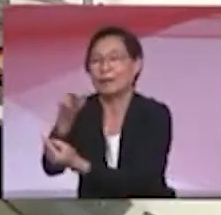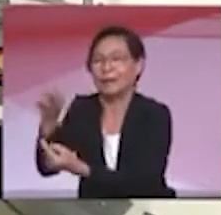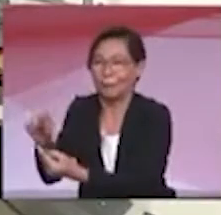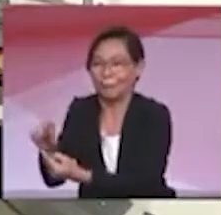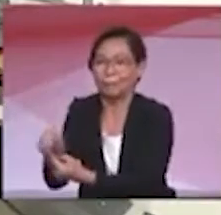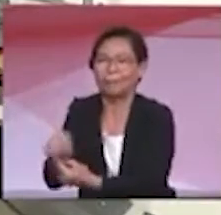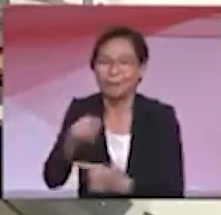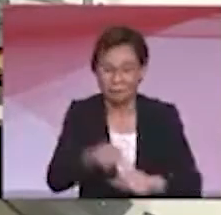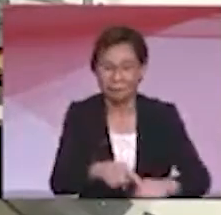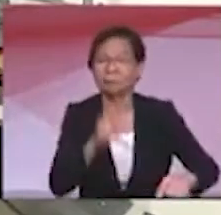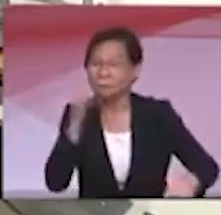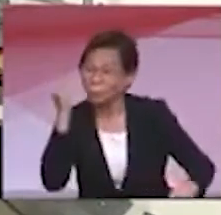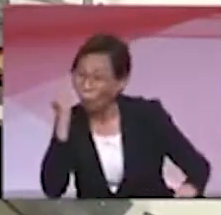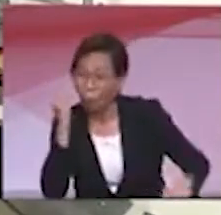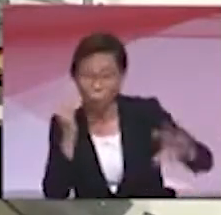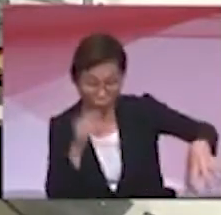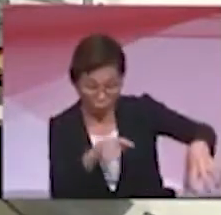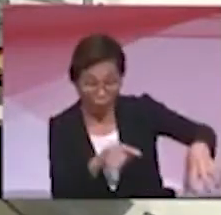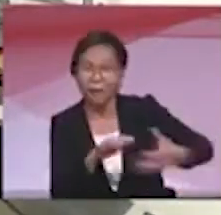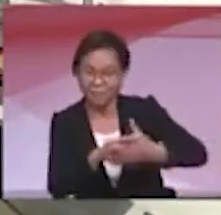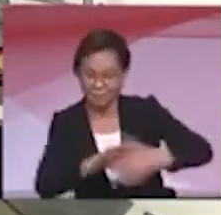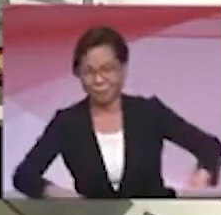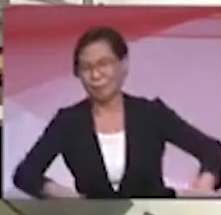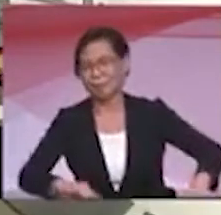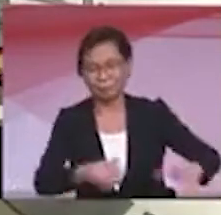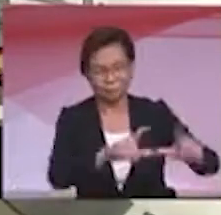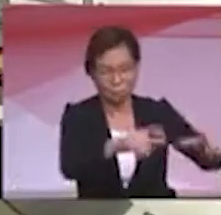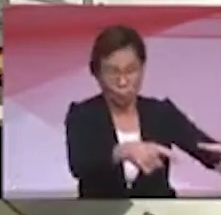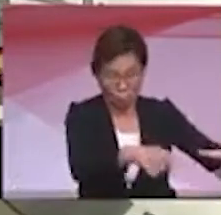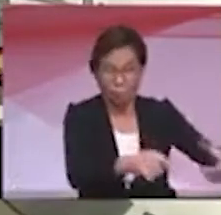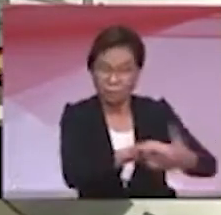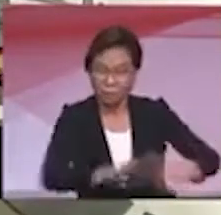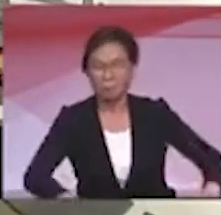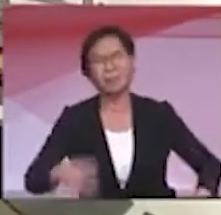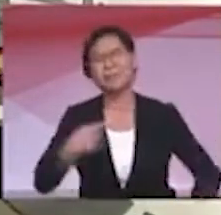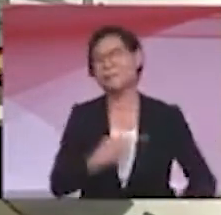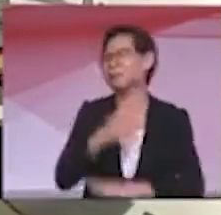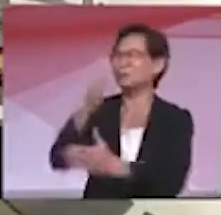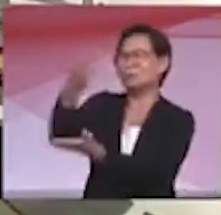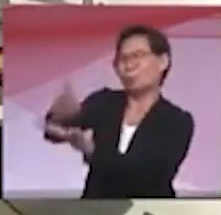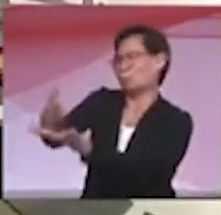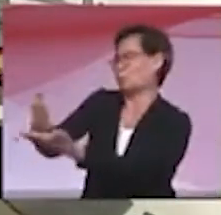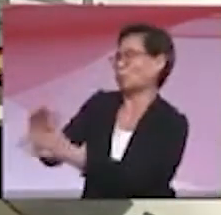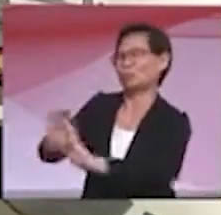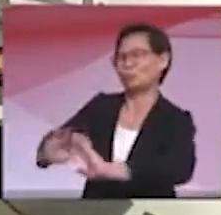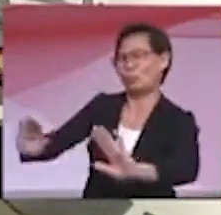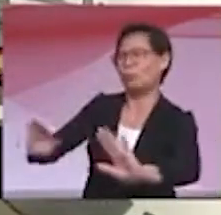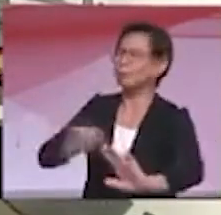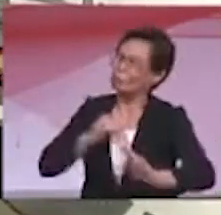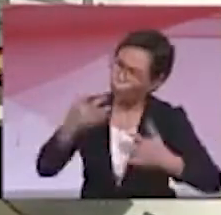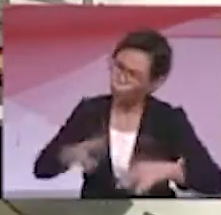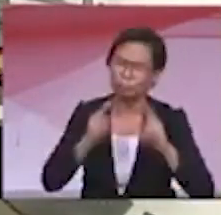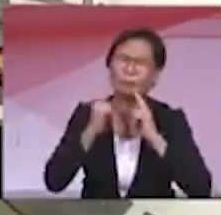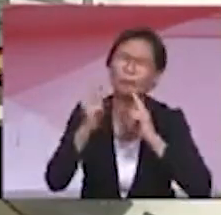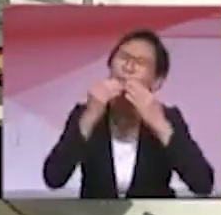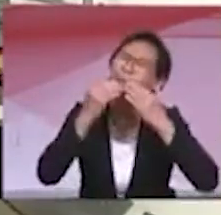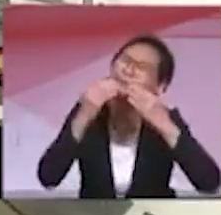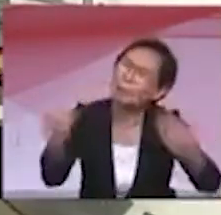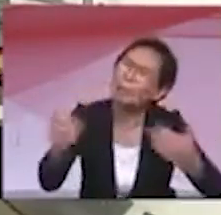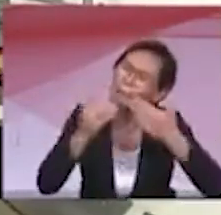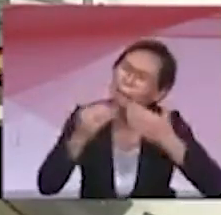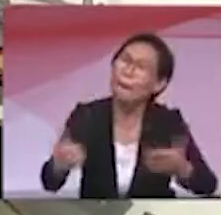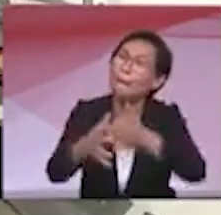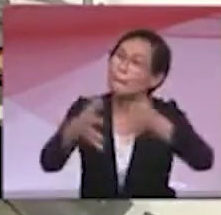itu selamat, ya, untuk menjaga kepentingan mereka. Bukan kita nak halang sesiapa pun. Saya dah kata terima kasih banyak. Yang